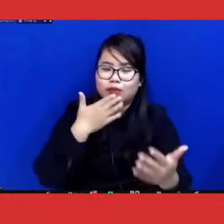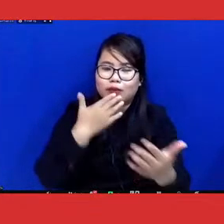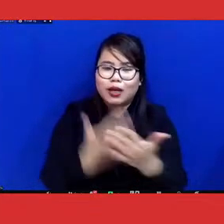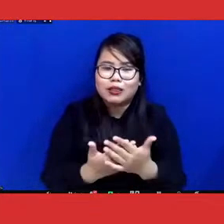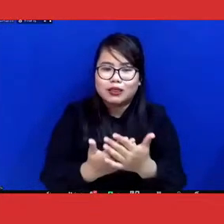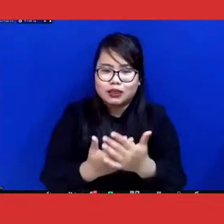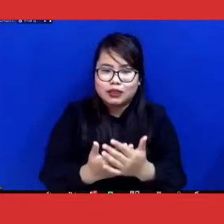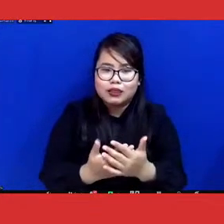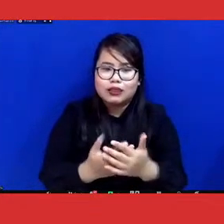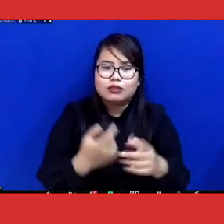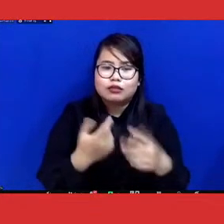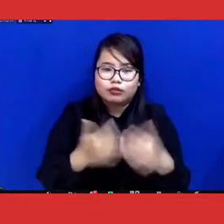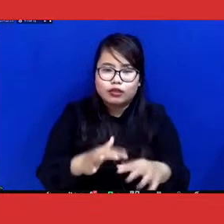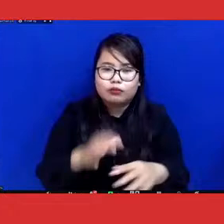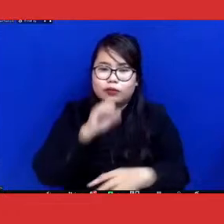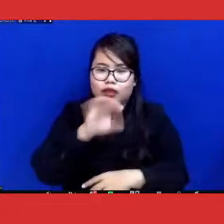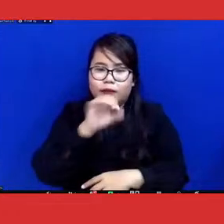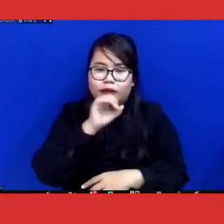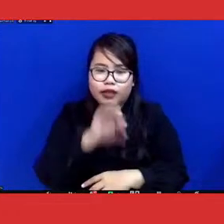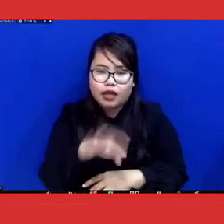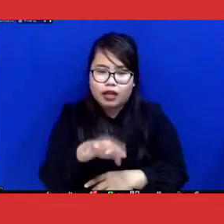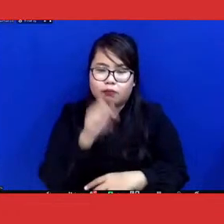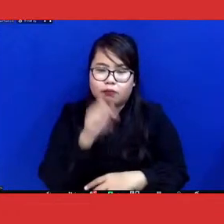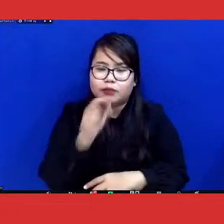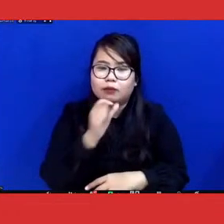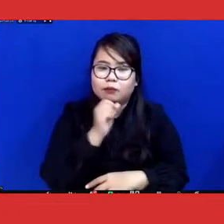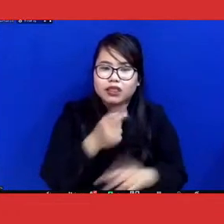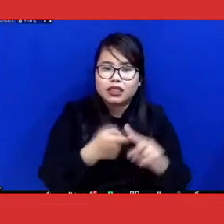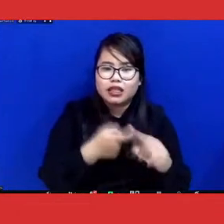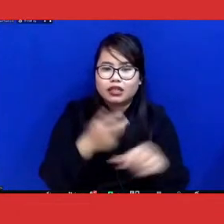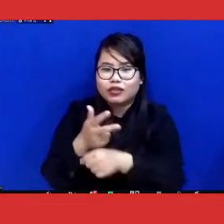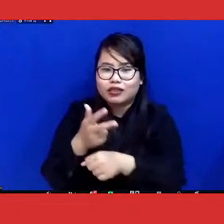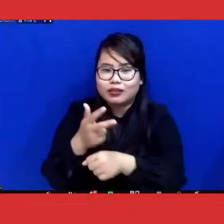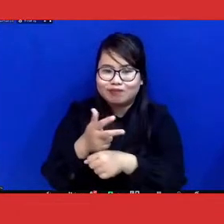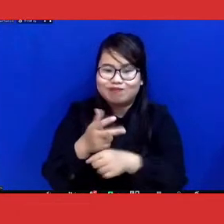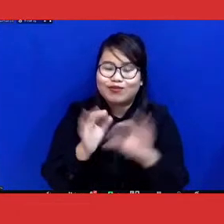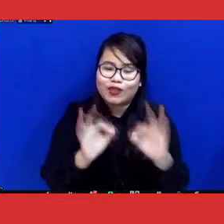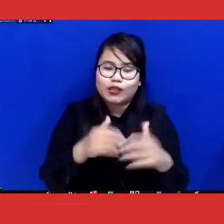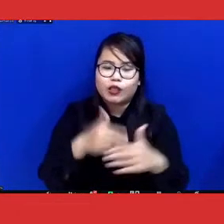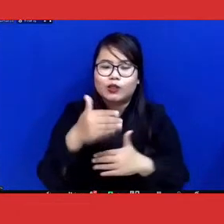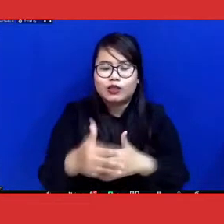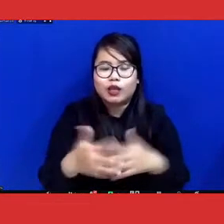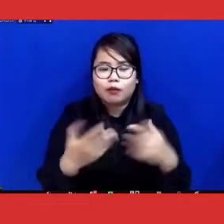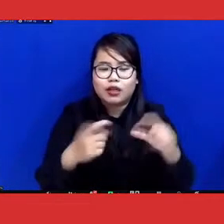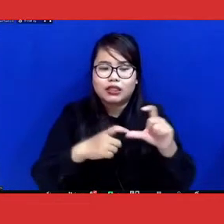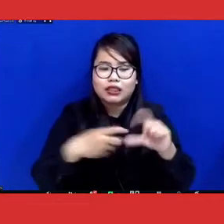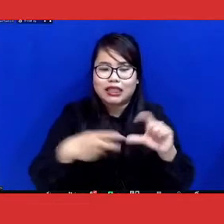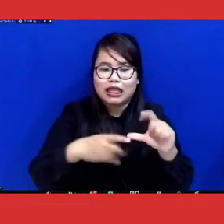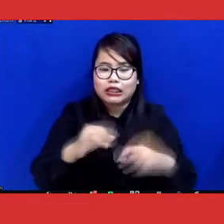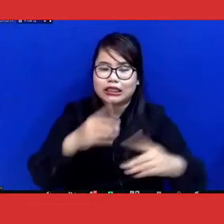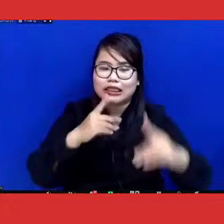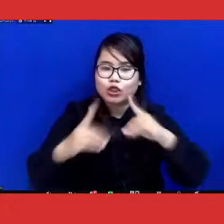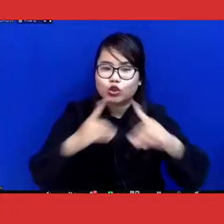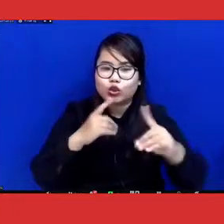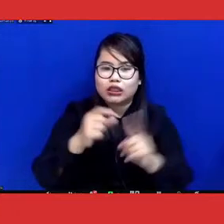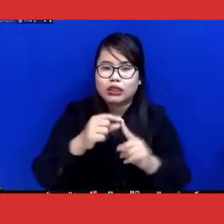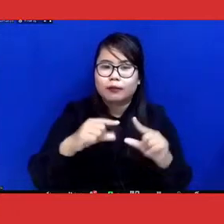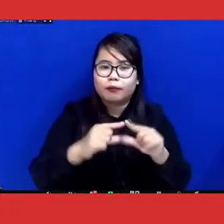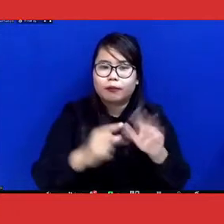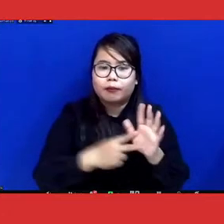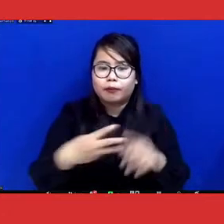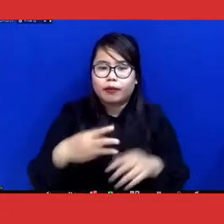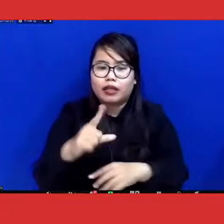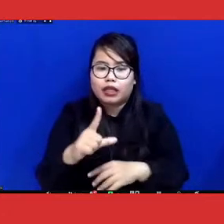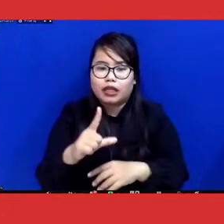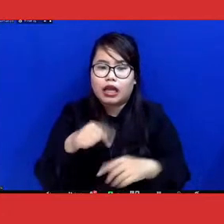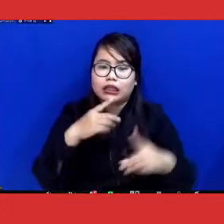RWI yang sudah menyampaikan pesan-pesannya melalui video. Berikutnya adalah sesi diskusi panel, di mana dalam diskusi ini nanti